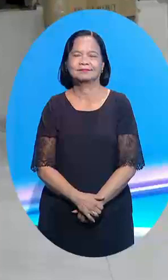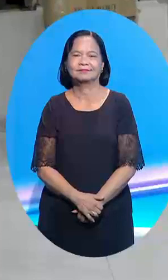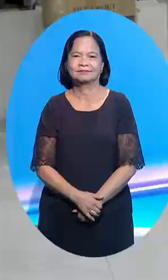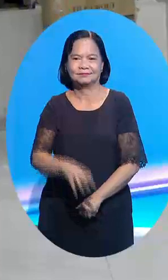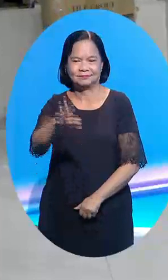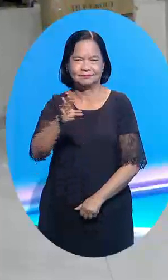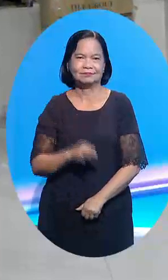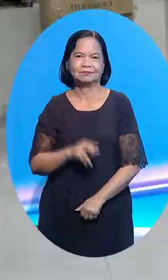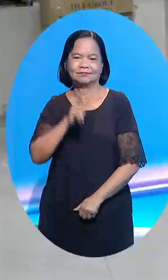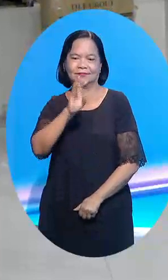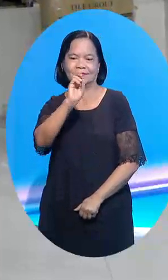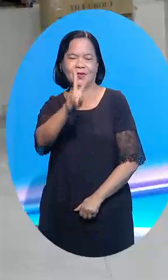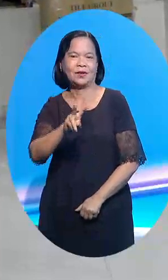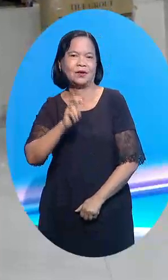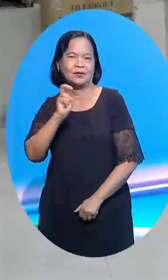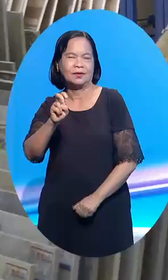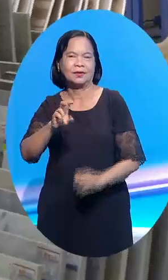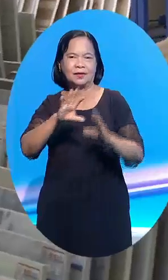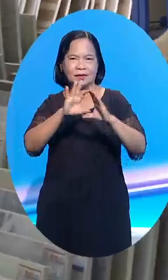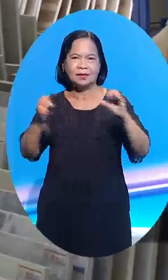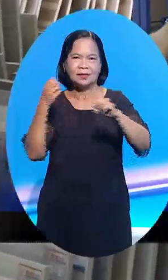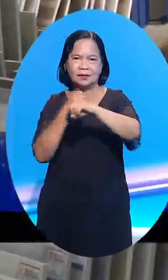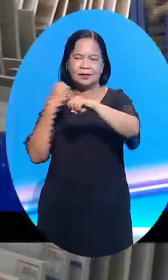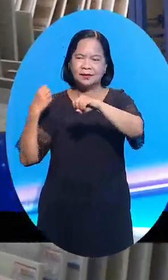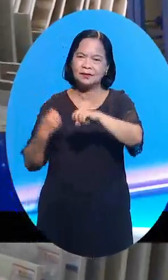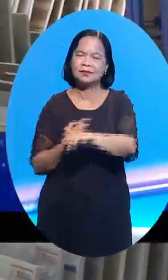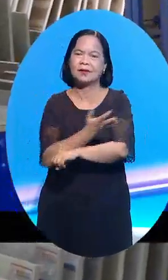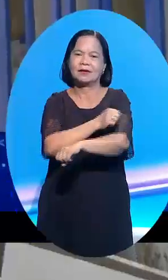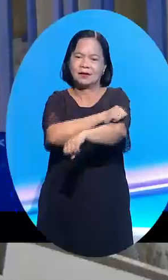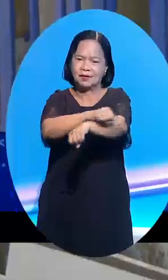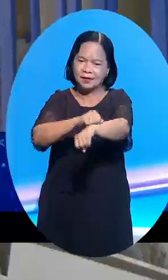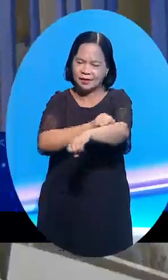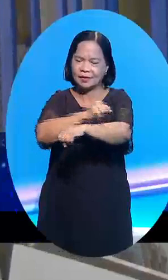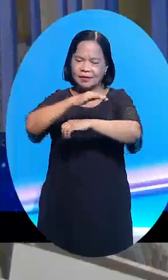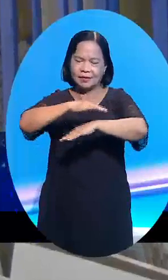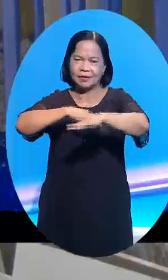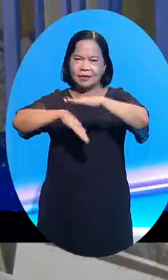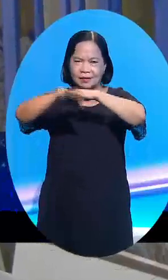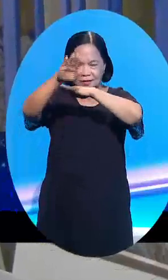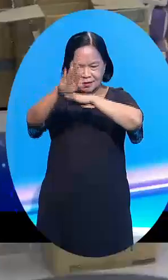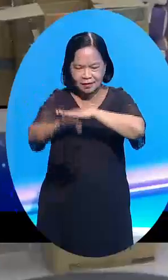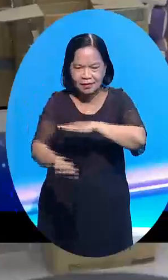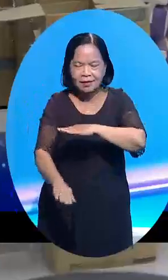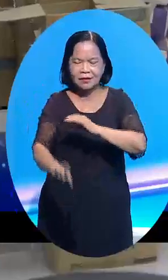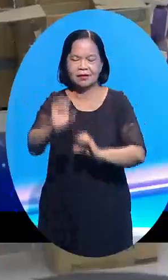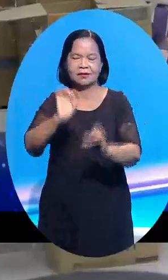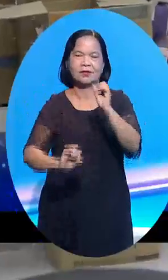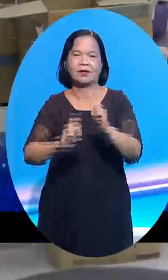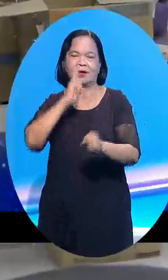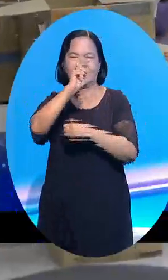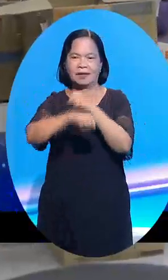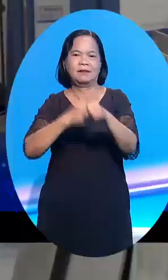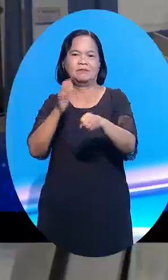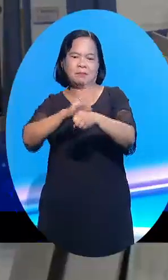Doanh thu trong năm 2022 của công ty chuyên sản xuất và cung cấp vật liệu xây dựng này sụt giảm so với ngay cả 2 năm dịch bệnh